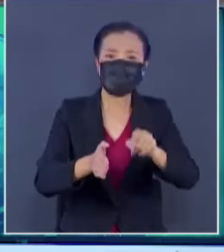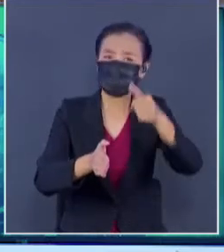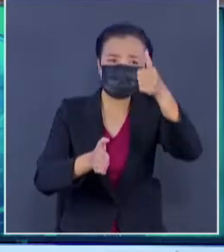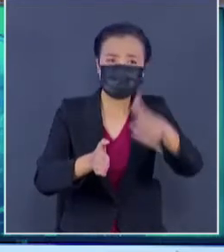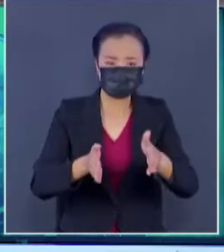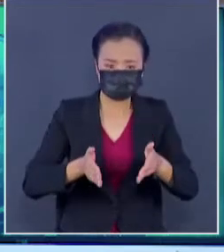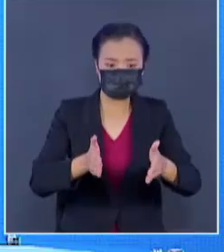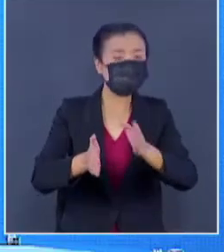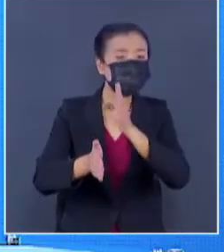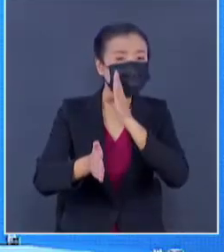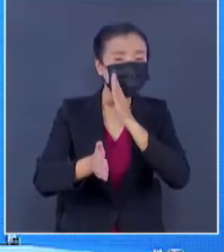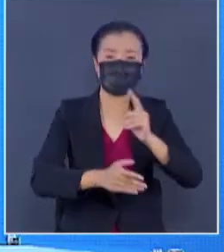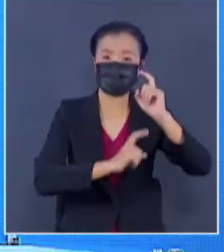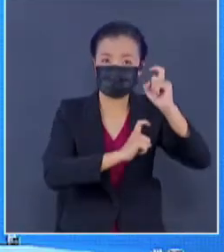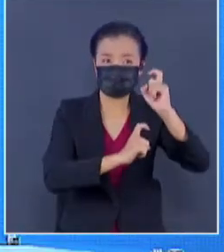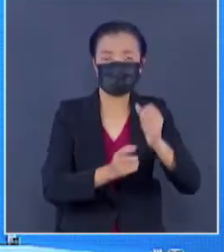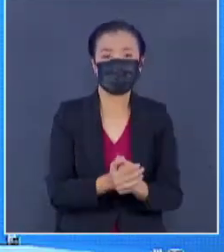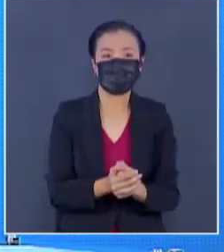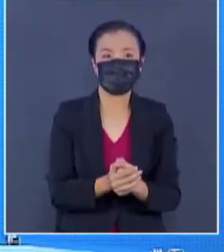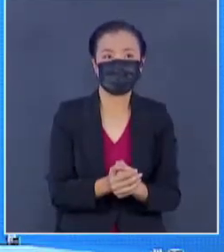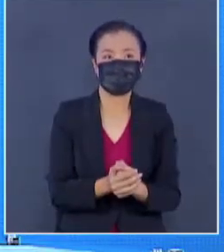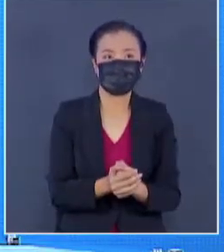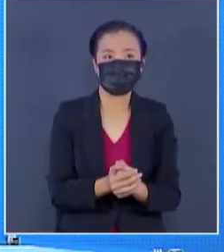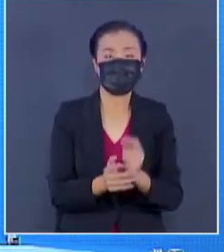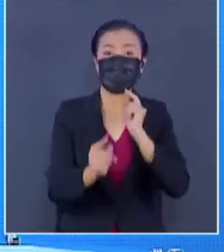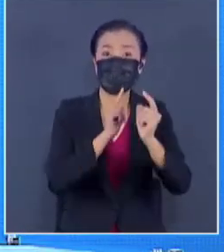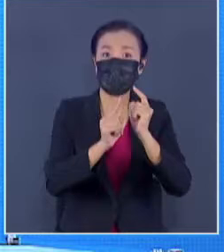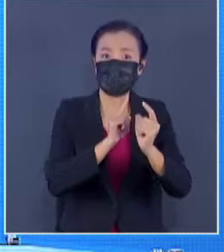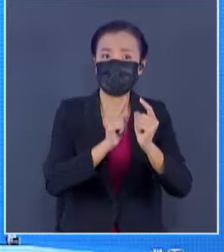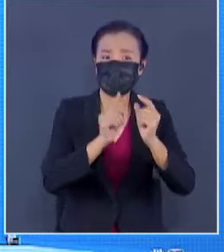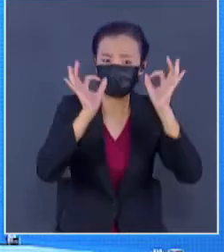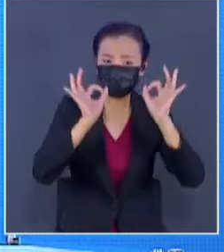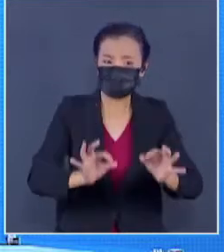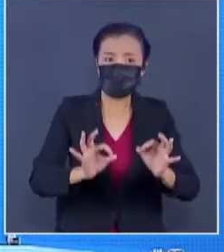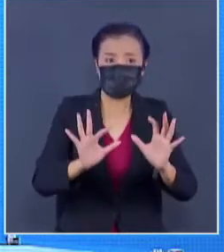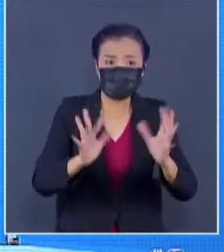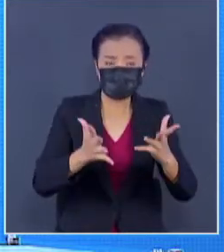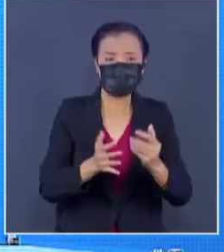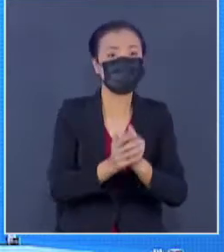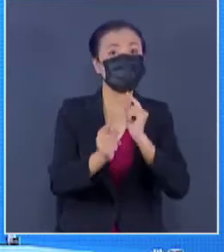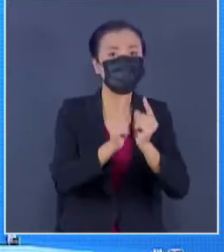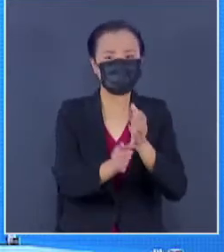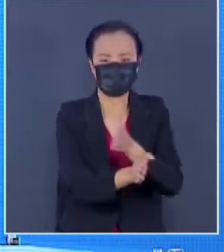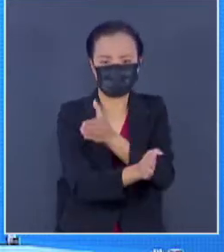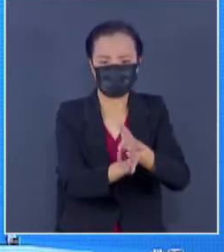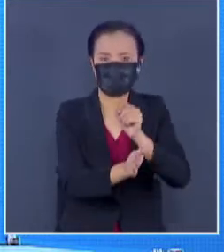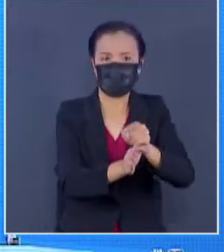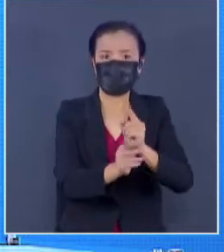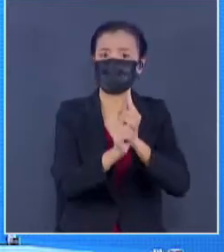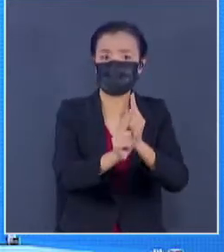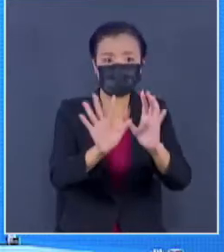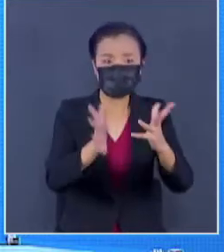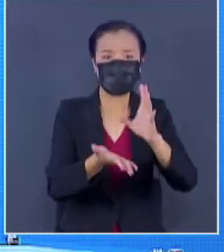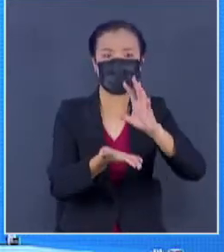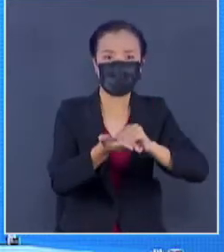ถนนทิพย์เพราะว่าไม่ได้เป็นไปตามที่ตกลงและไม่ได้เป็นไปตามที่พูดคุยกันเอาไว้ครับโดยข้อมูล